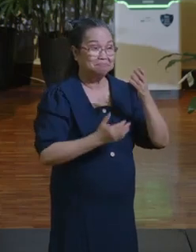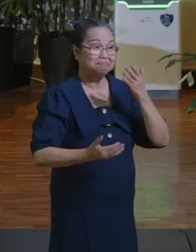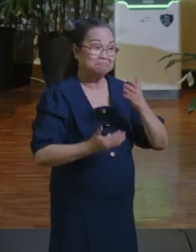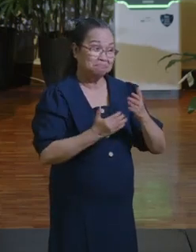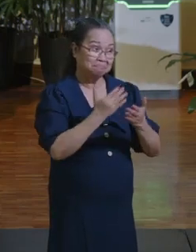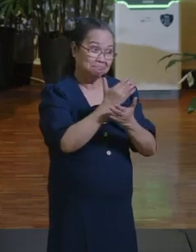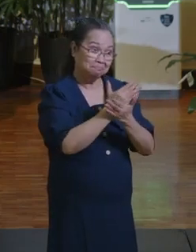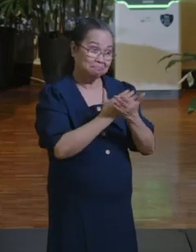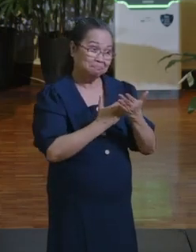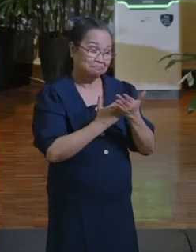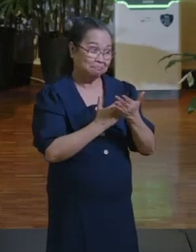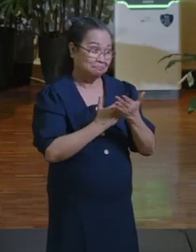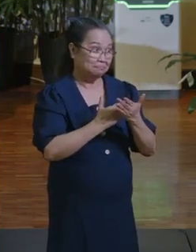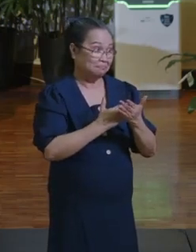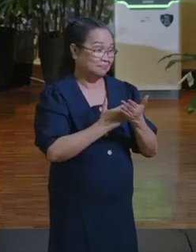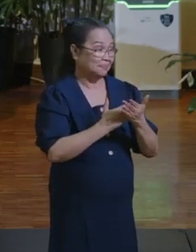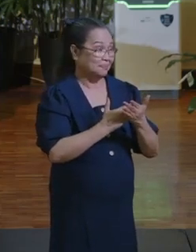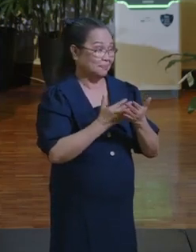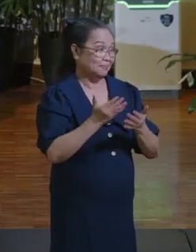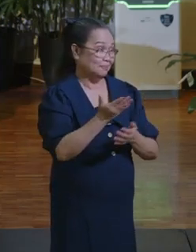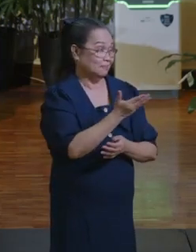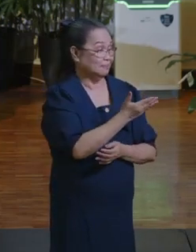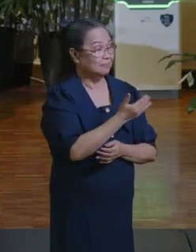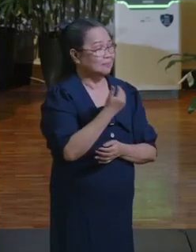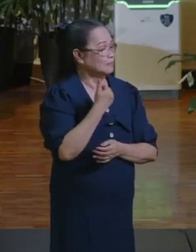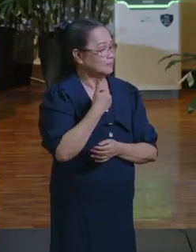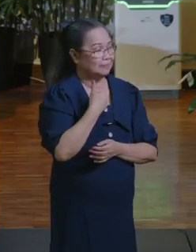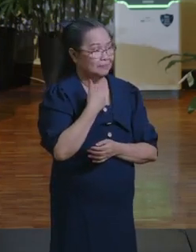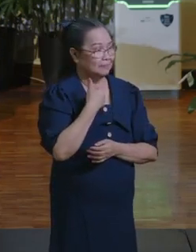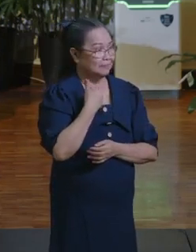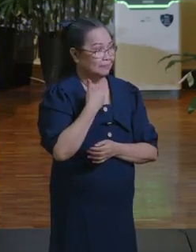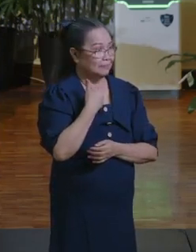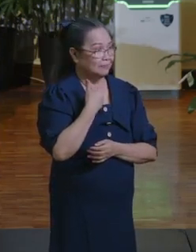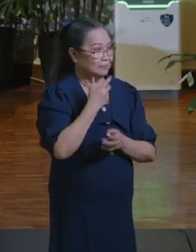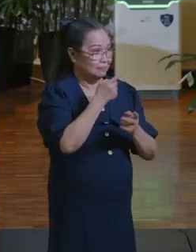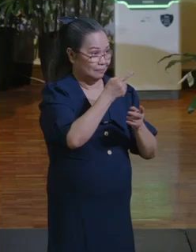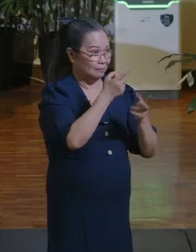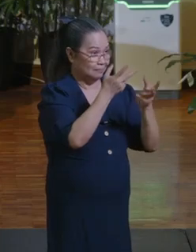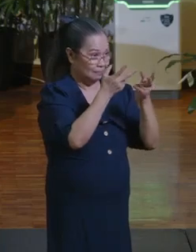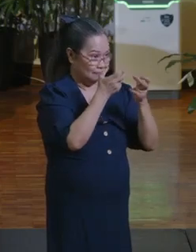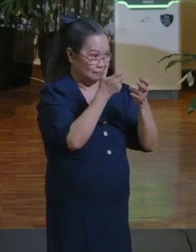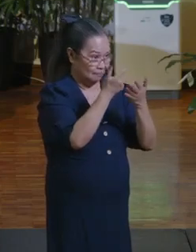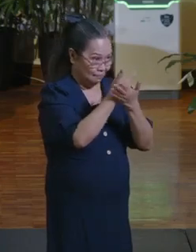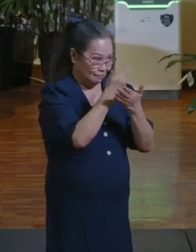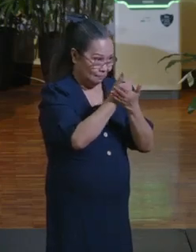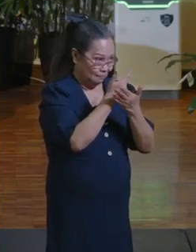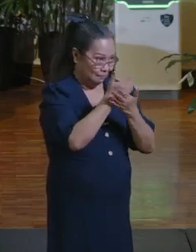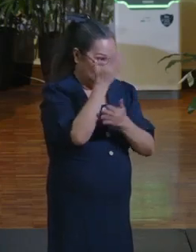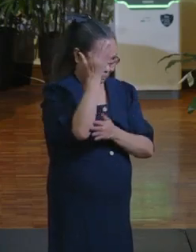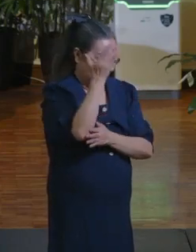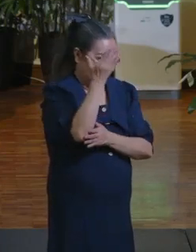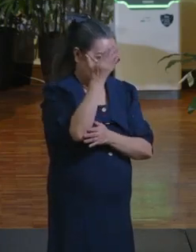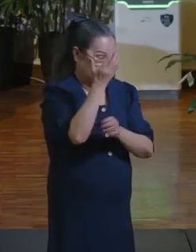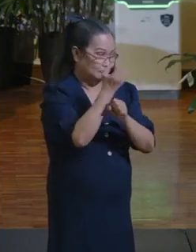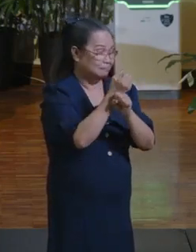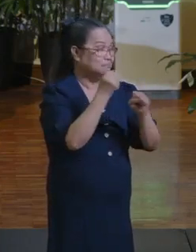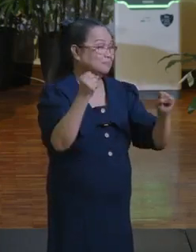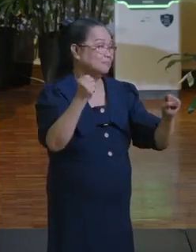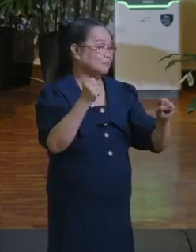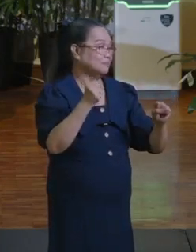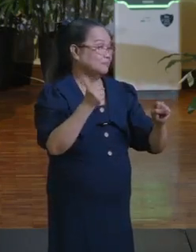merong naririto ngayon, naririnig nyo ang mabuting balita ng kaligtasan na